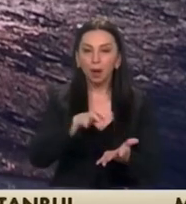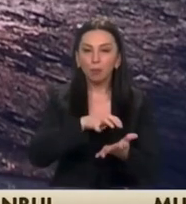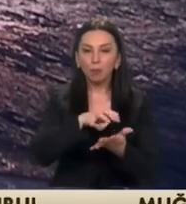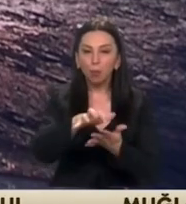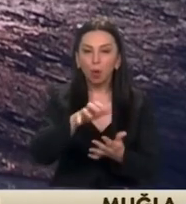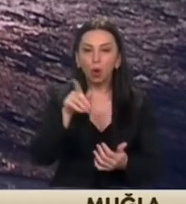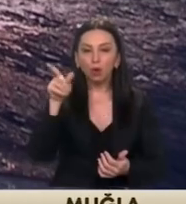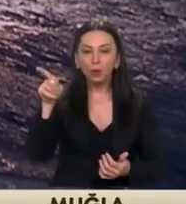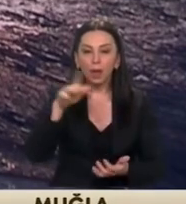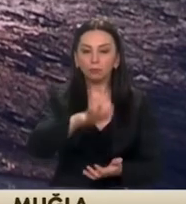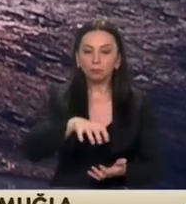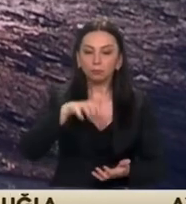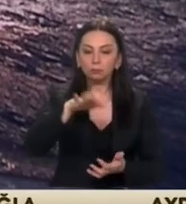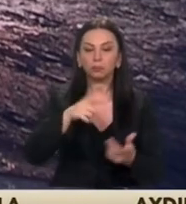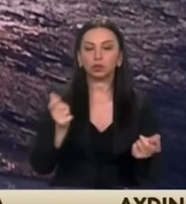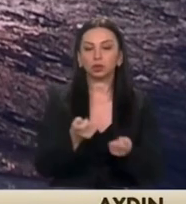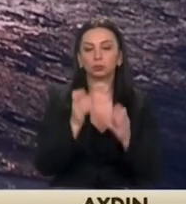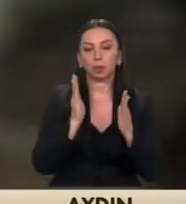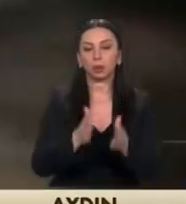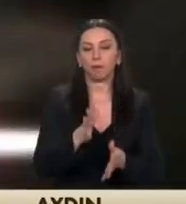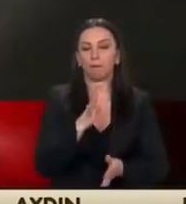kaldırma çalışmaları sürüyor.